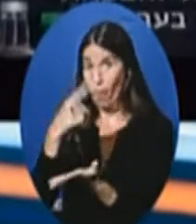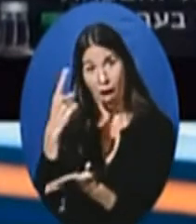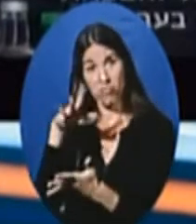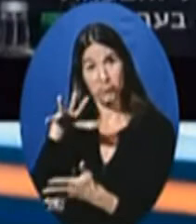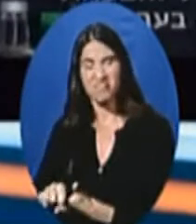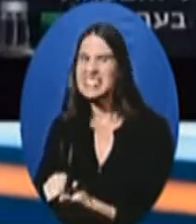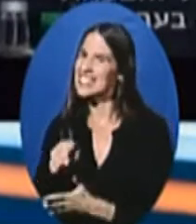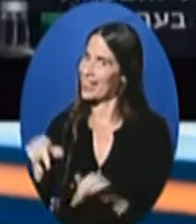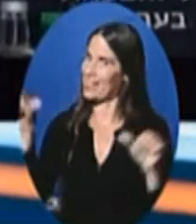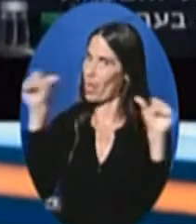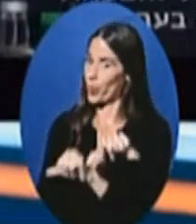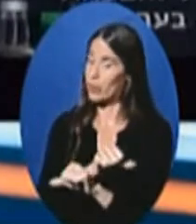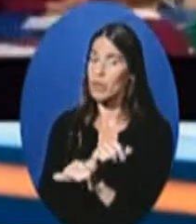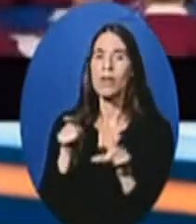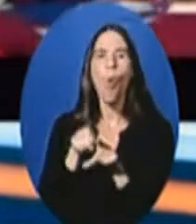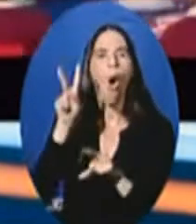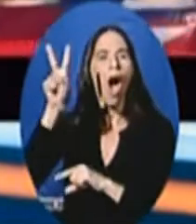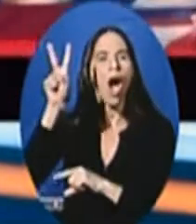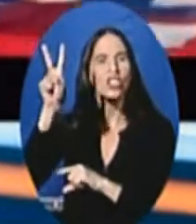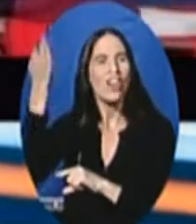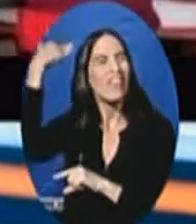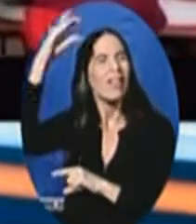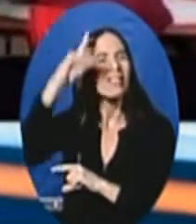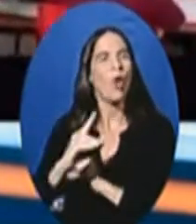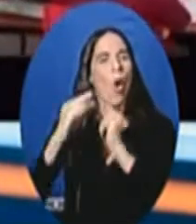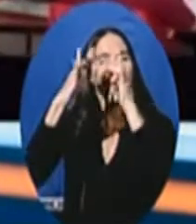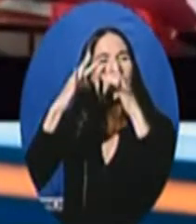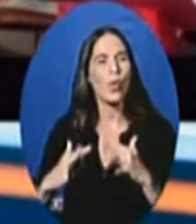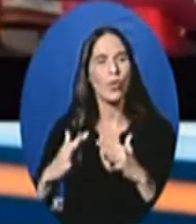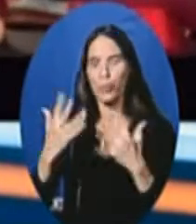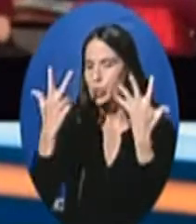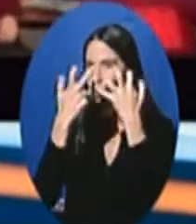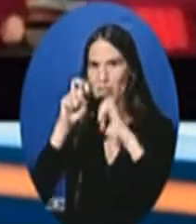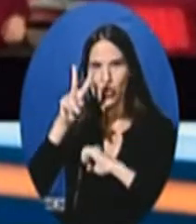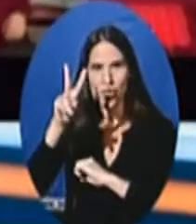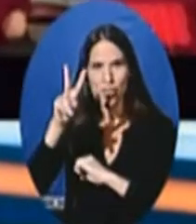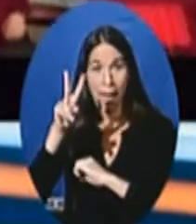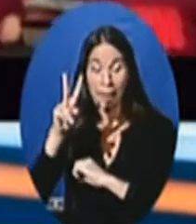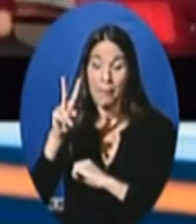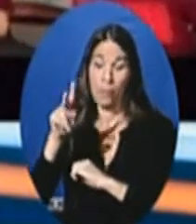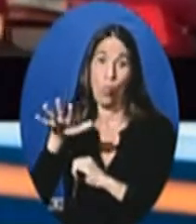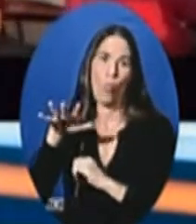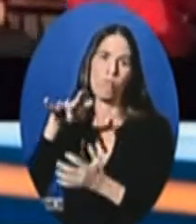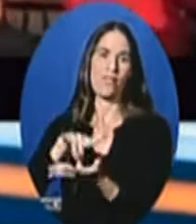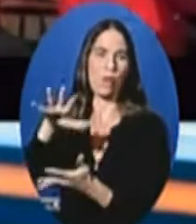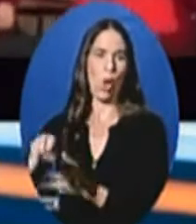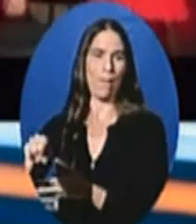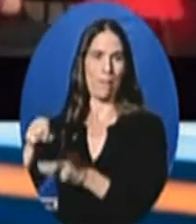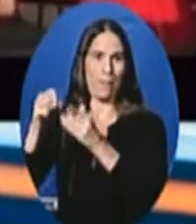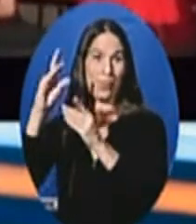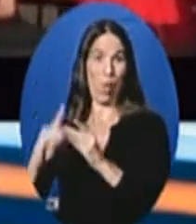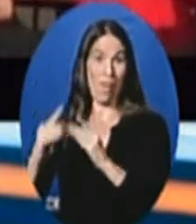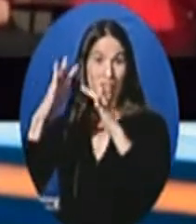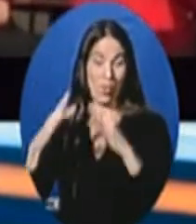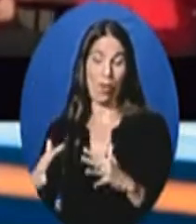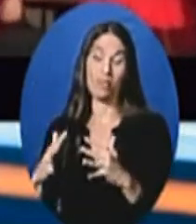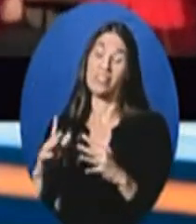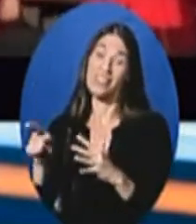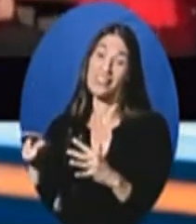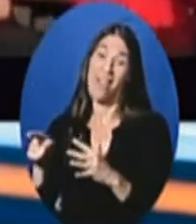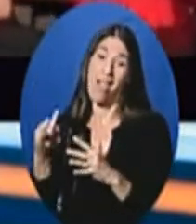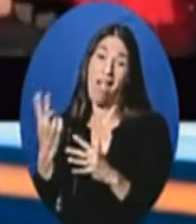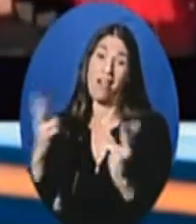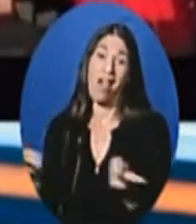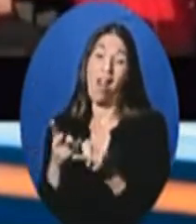עשה בדרום לבנון, ב-1982, וזה הביא להבסתו ולגירושו לטוניסיה, משום שקל